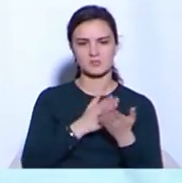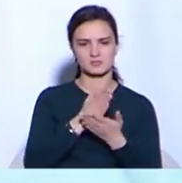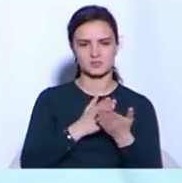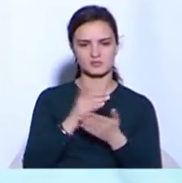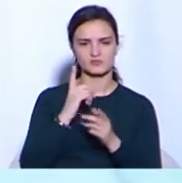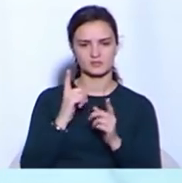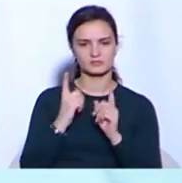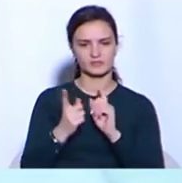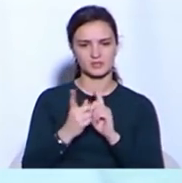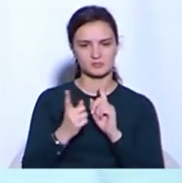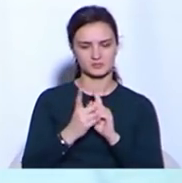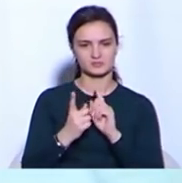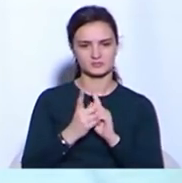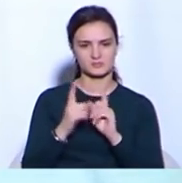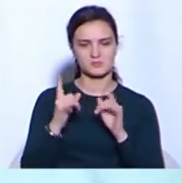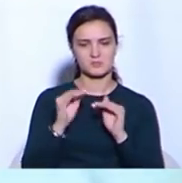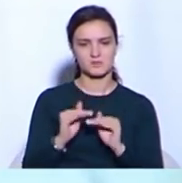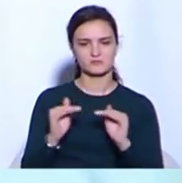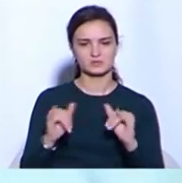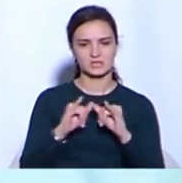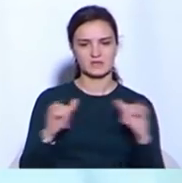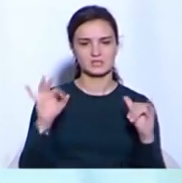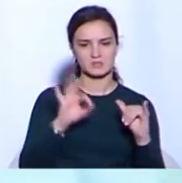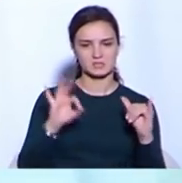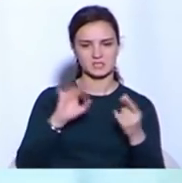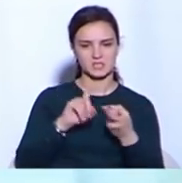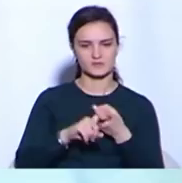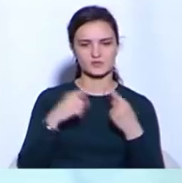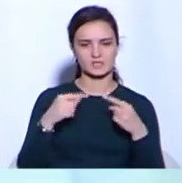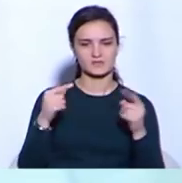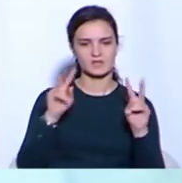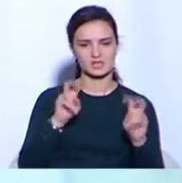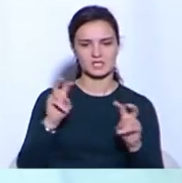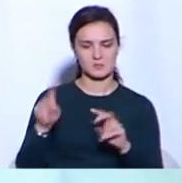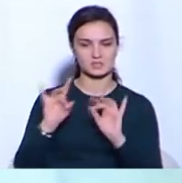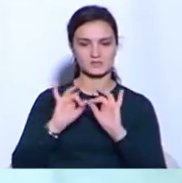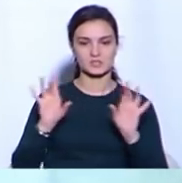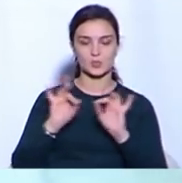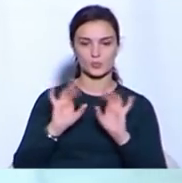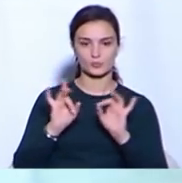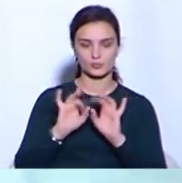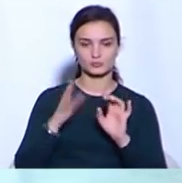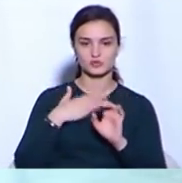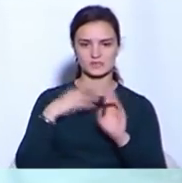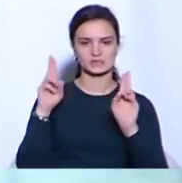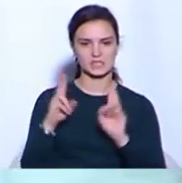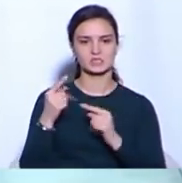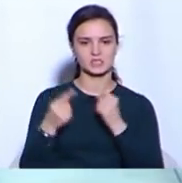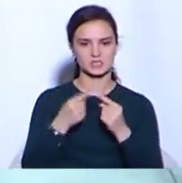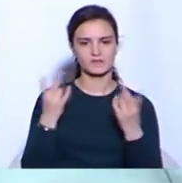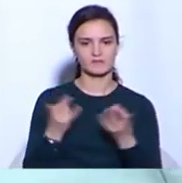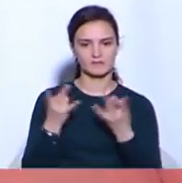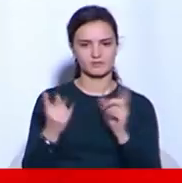ხვდებით ერთმანეთს. ბავშვის განვითარებასთან დაკავშირებით სხვადასხვა თემაზე საუბარი არის ჩვენი ტრადიციული